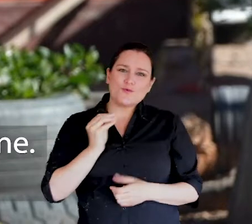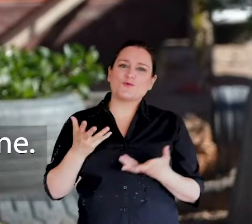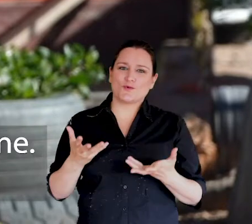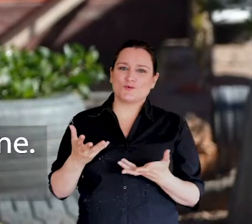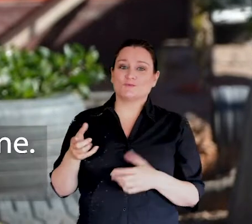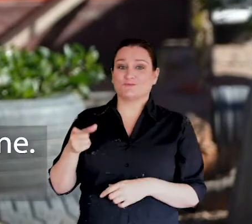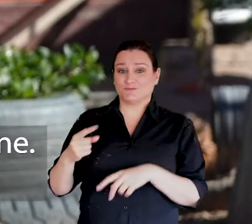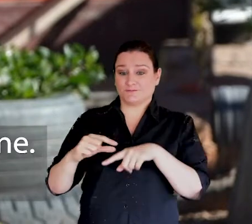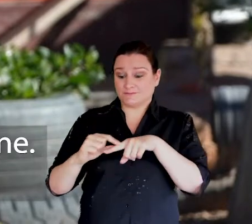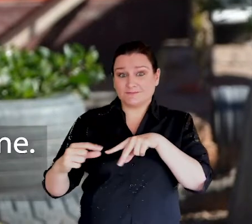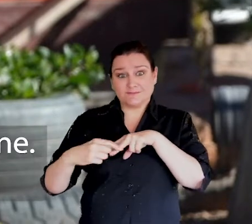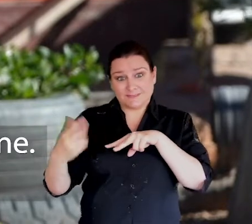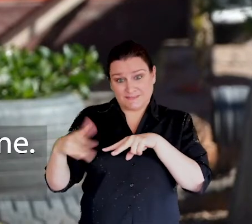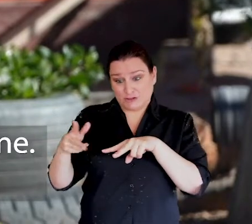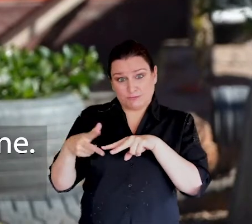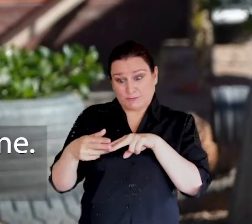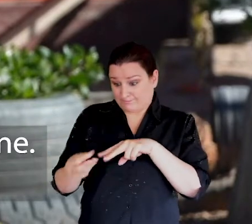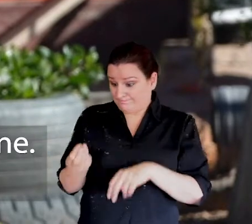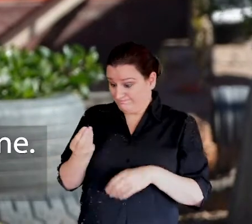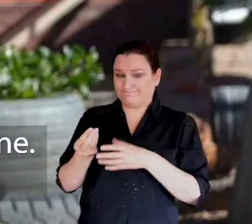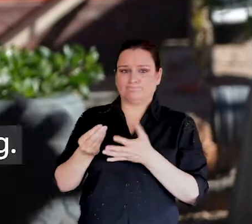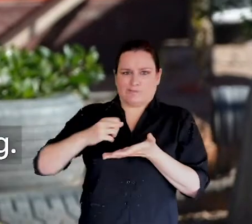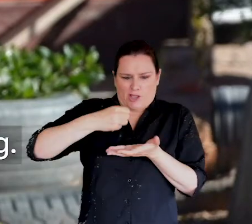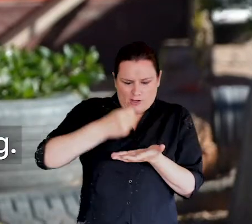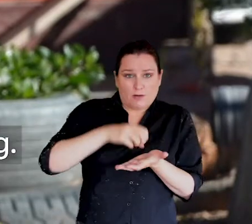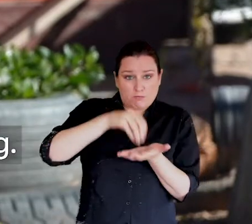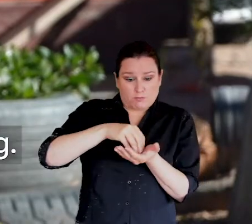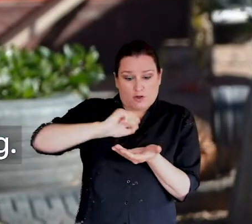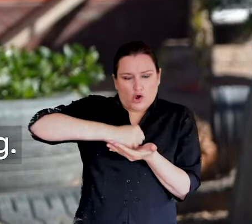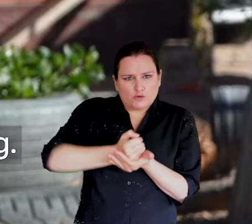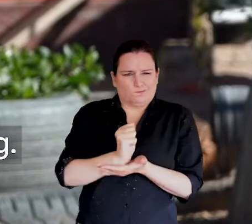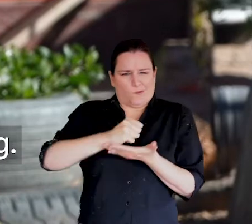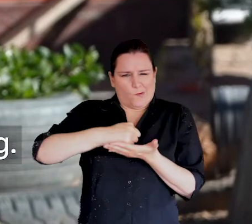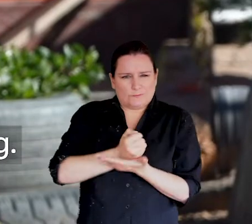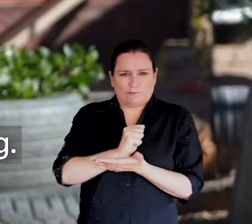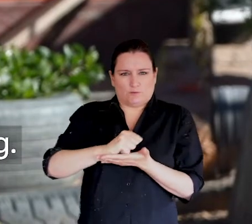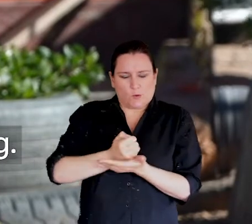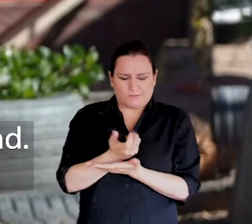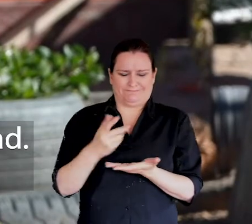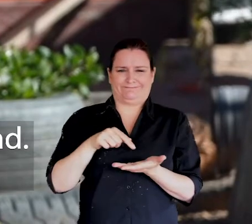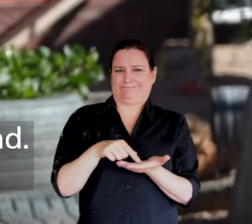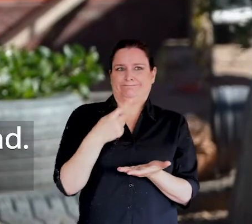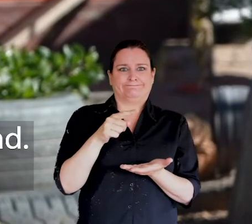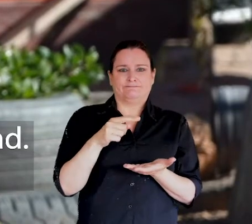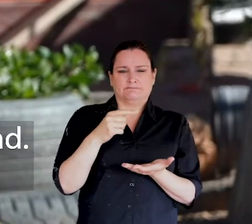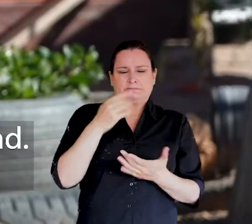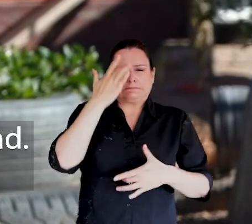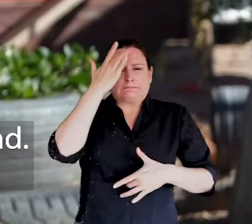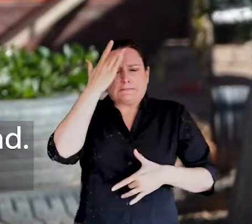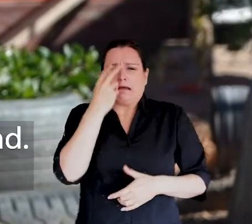oma, vader zei, medicijnen, kom oma, dan moet ik medicijnen malen nog. Die maalklap zit, dan moet ik gemalen. Hij wordt snijf gemaakt,